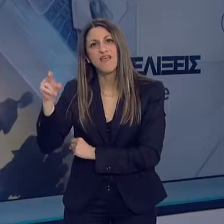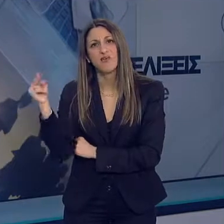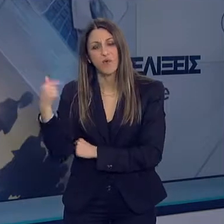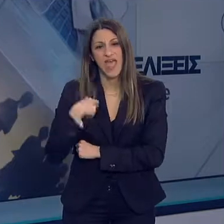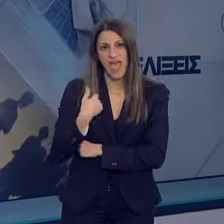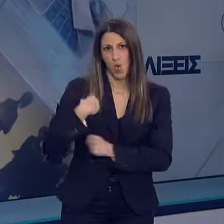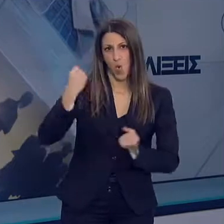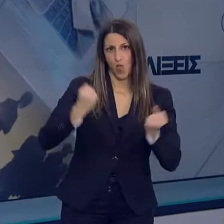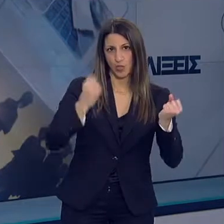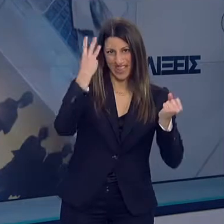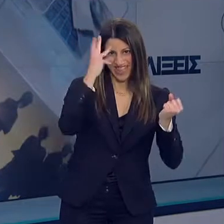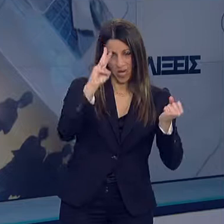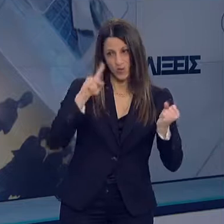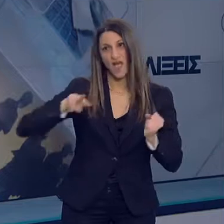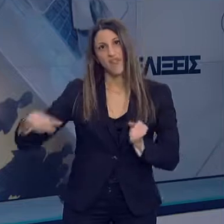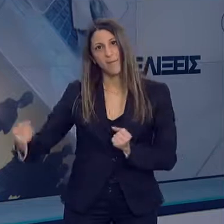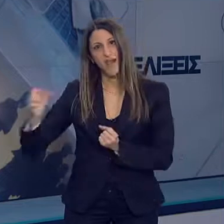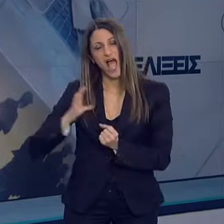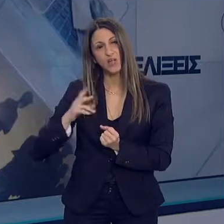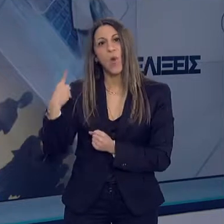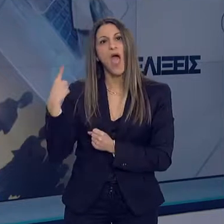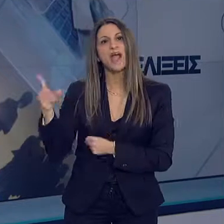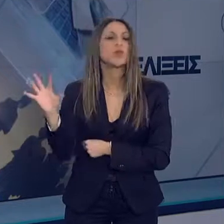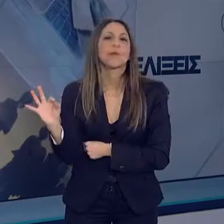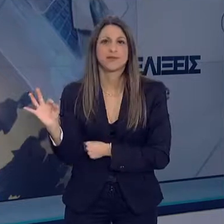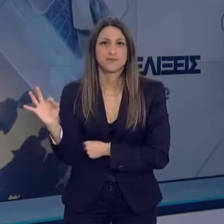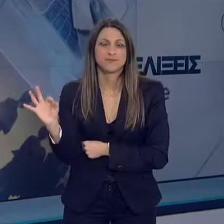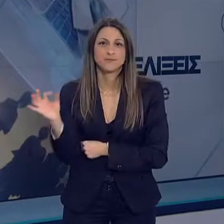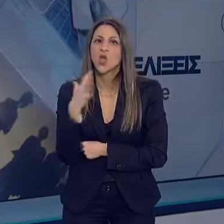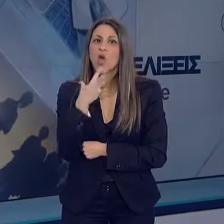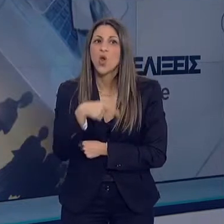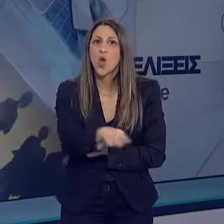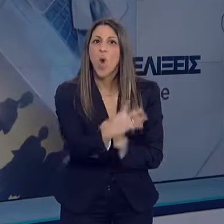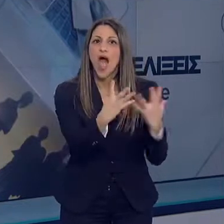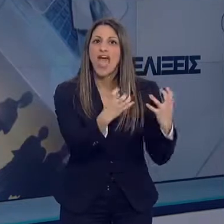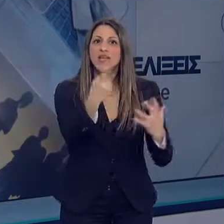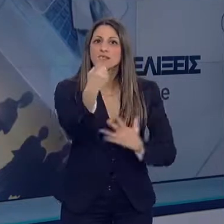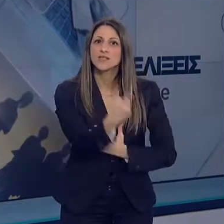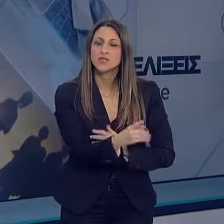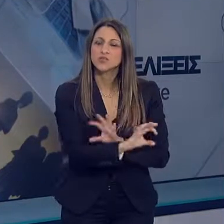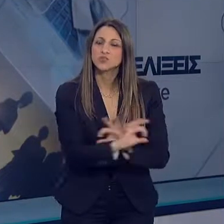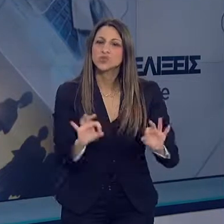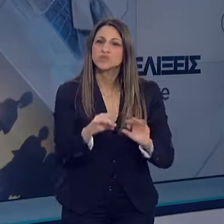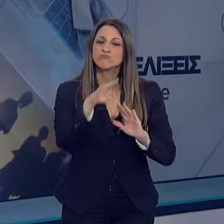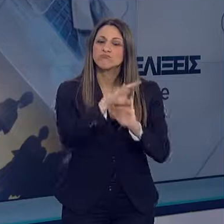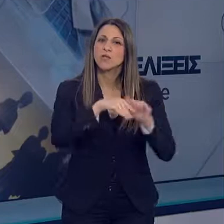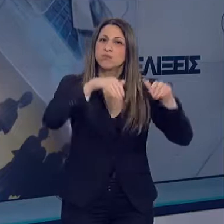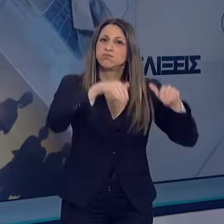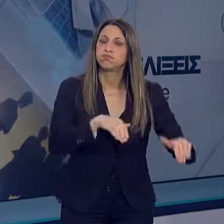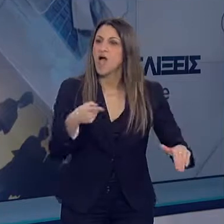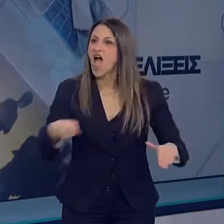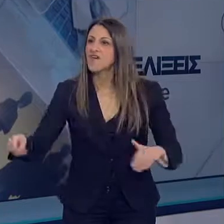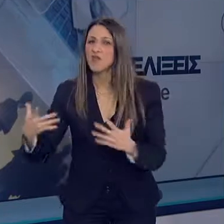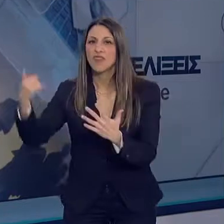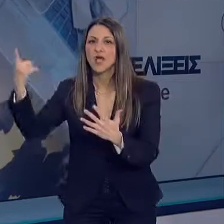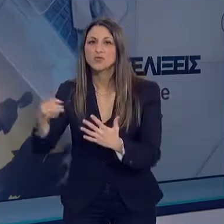συντριπτική πλειοψηφία των Ελλήνων που τηρεί τα μέτρα να υφίσταται τις συνέπειες κάποιων λίγων που, δείχνοντας αντικοινωνική συμπεριφορά, θεωρώντας